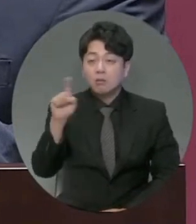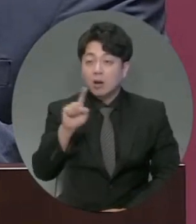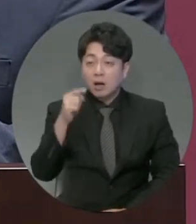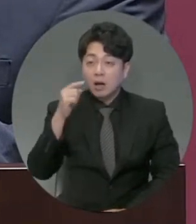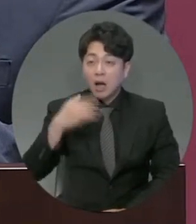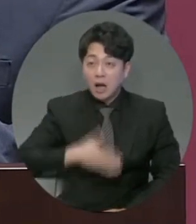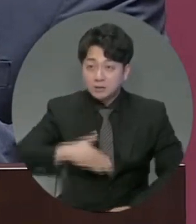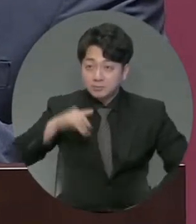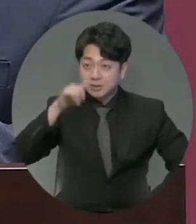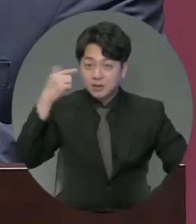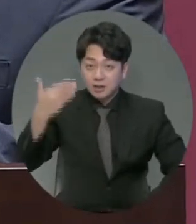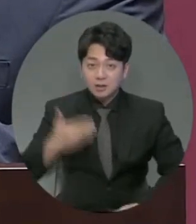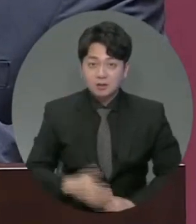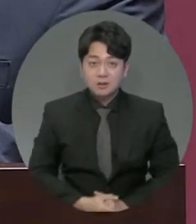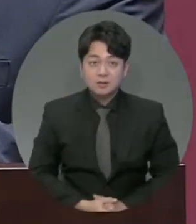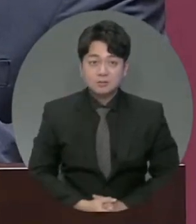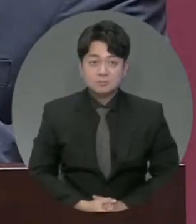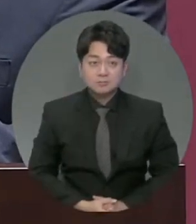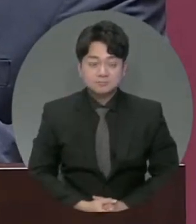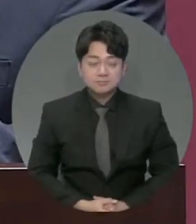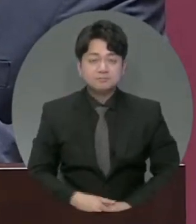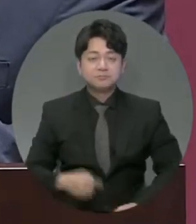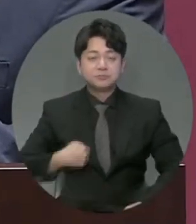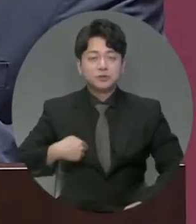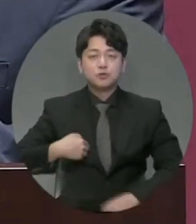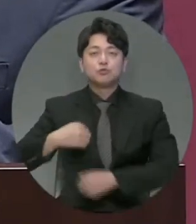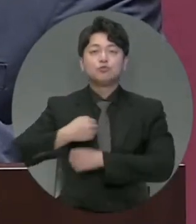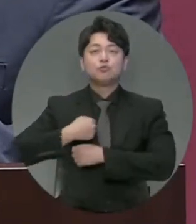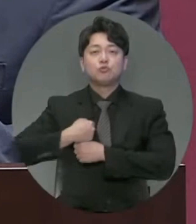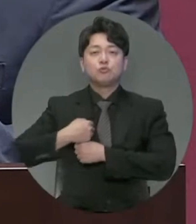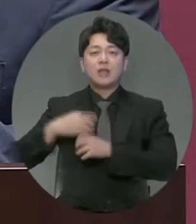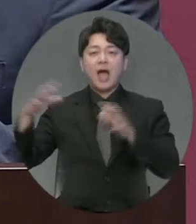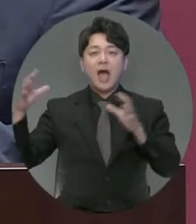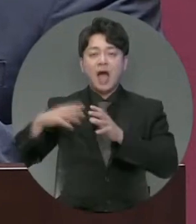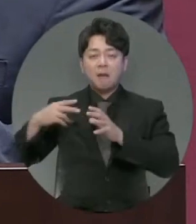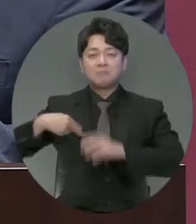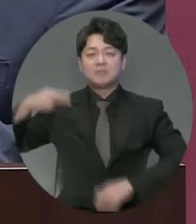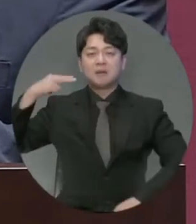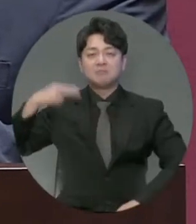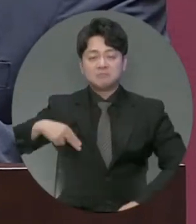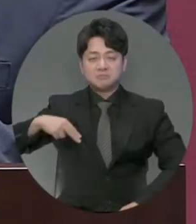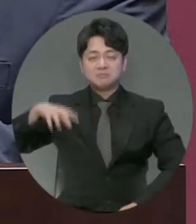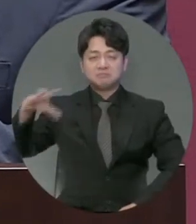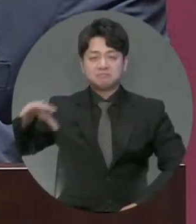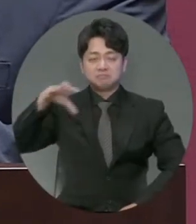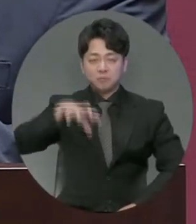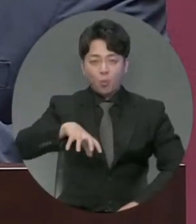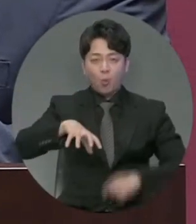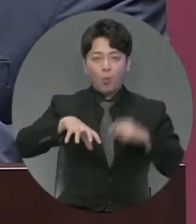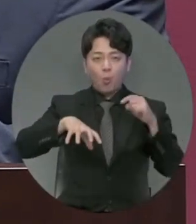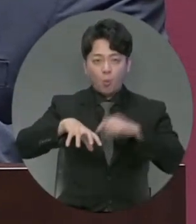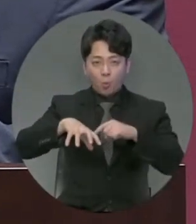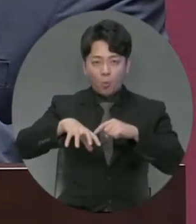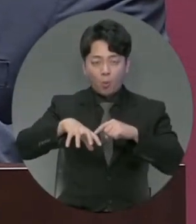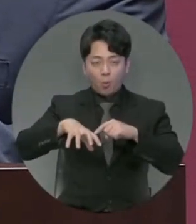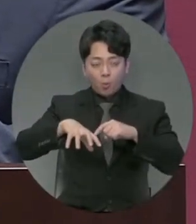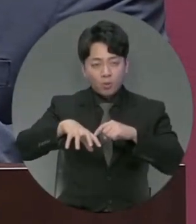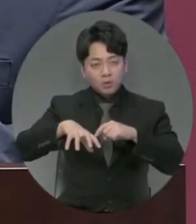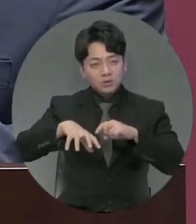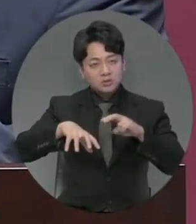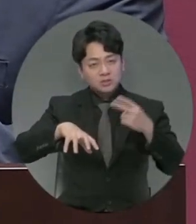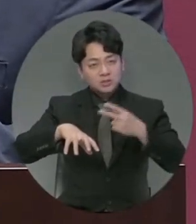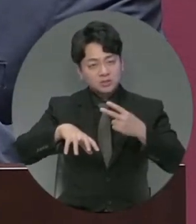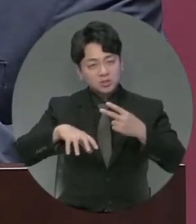저는 합참청사 신축 이전이 약 2,980억 플러스 알파가 좀 있다고